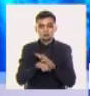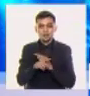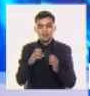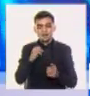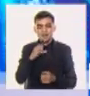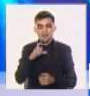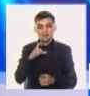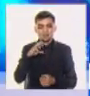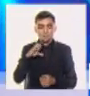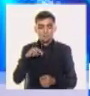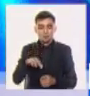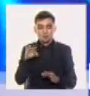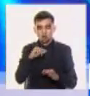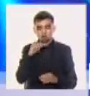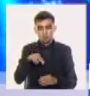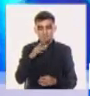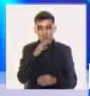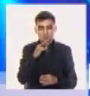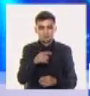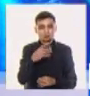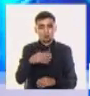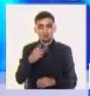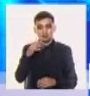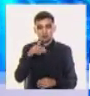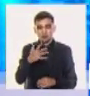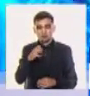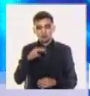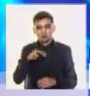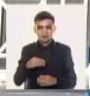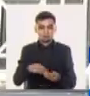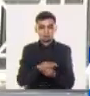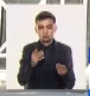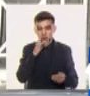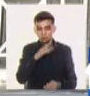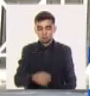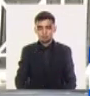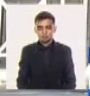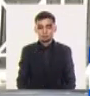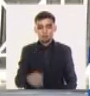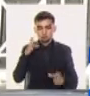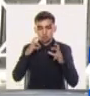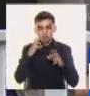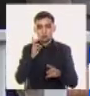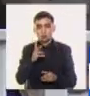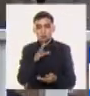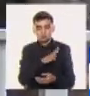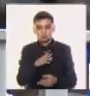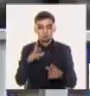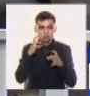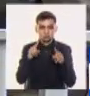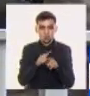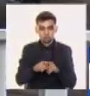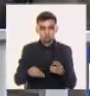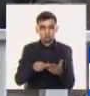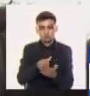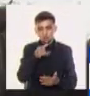ЕСП в период чрезвычайного положения, им 42 500 выплачиваться не будет. Студентам за то, что они студенты, также не положены выплаты,